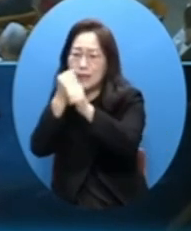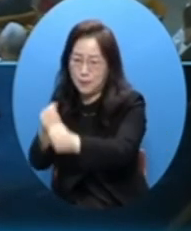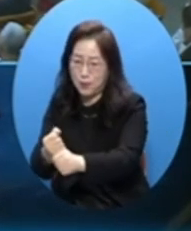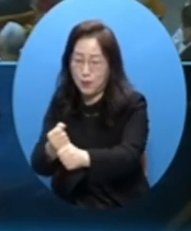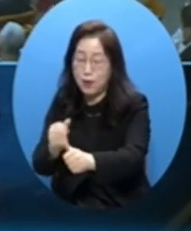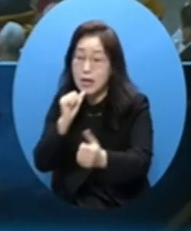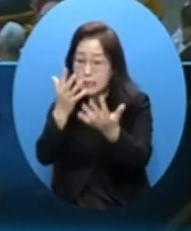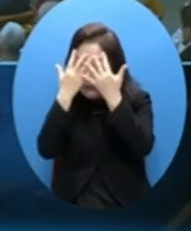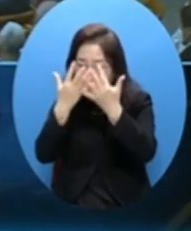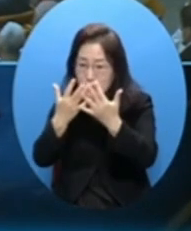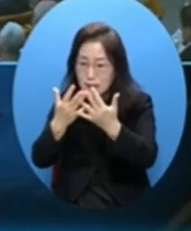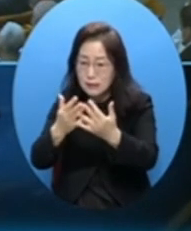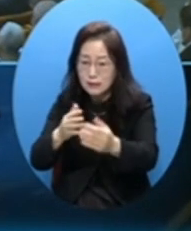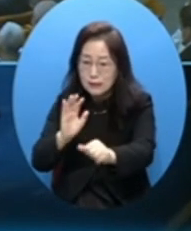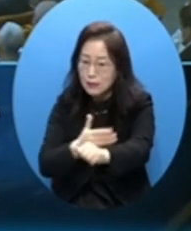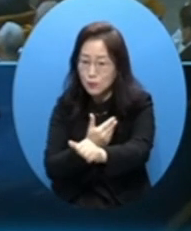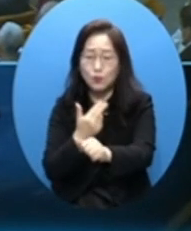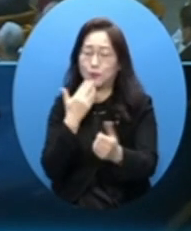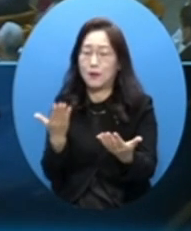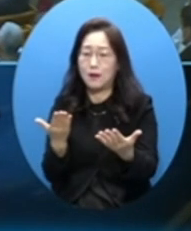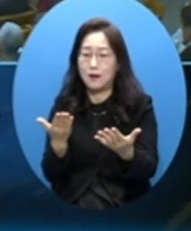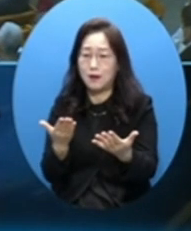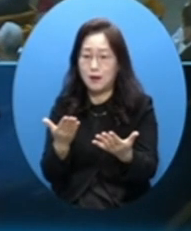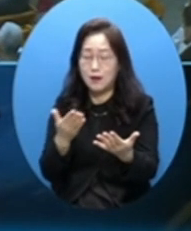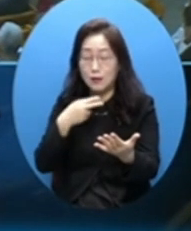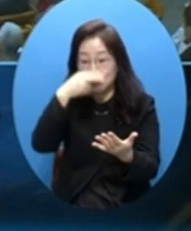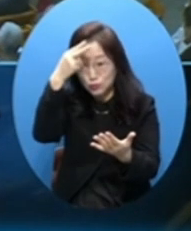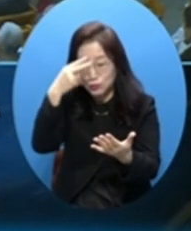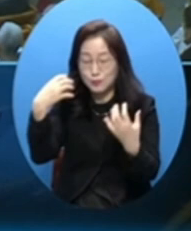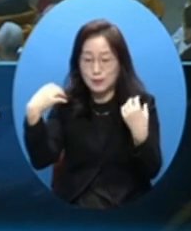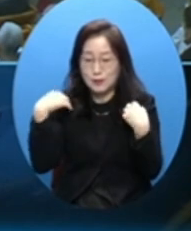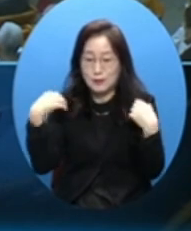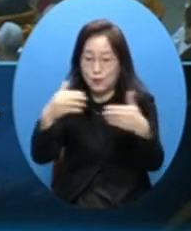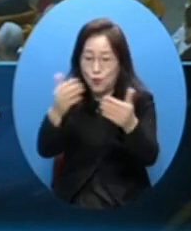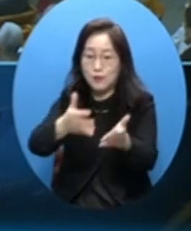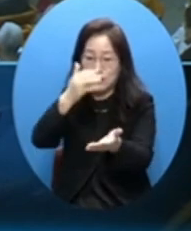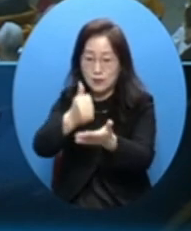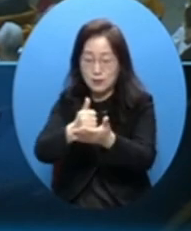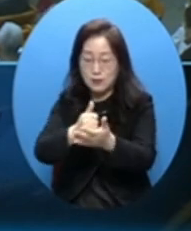아니하였나이다 출마했던 관원장에게 요셉을 기억하지 못하고 그를 잊었더라